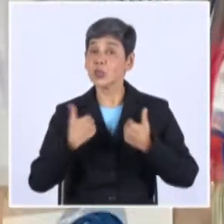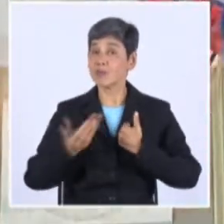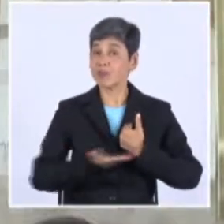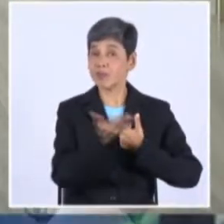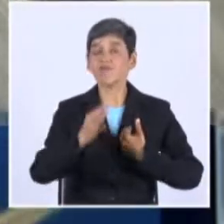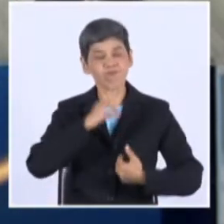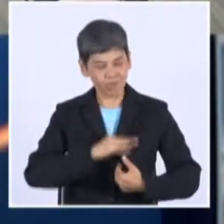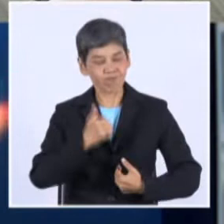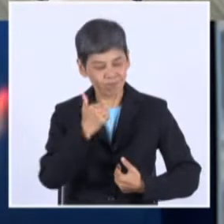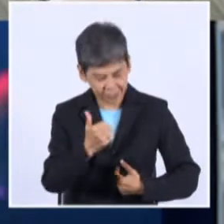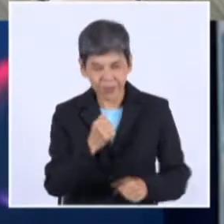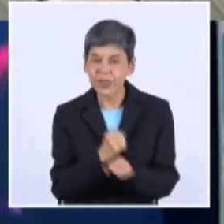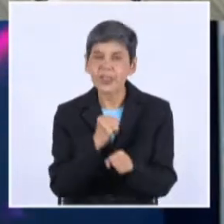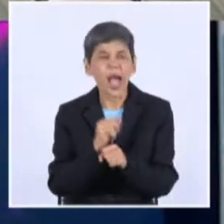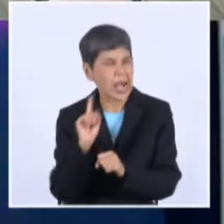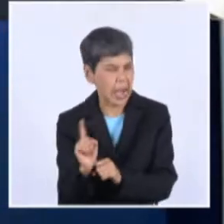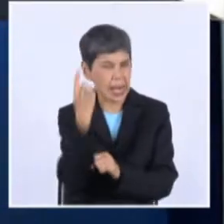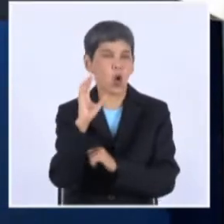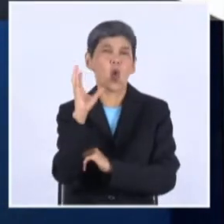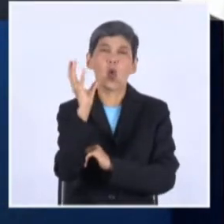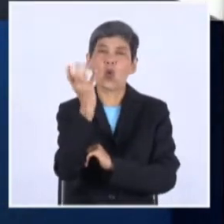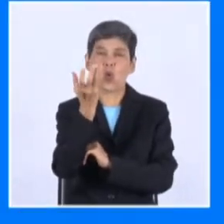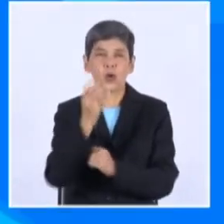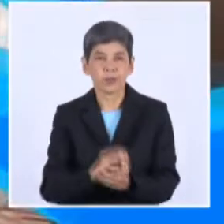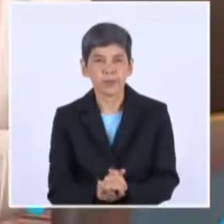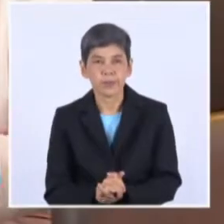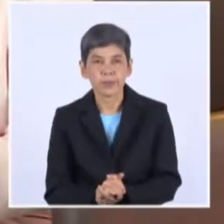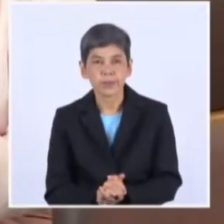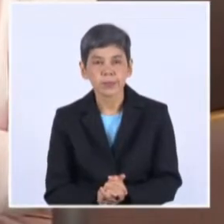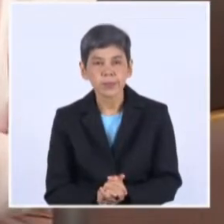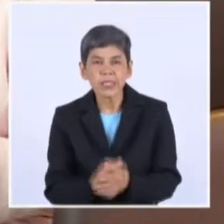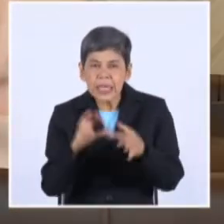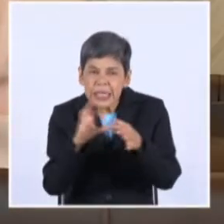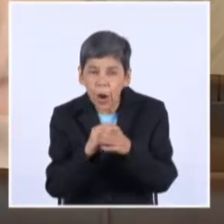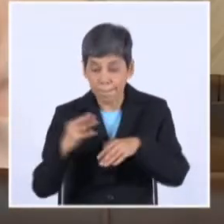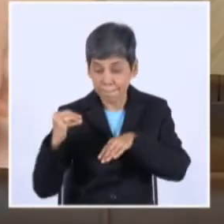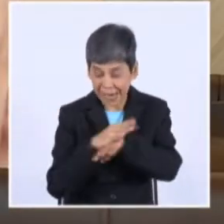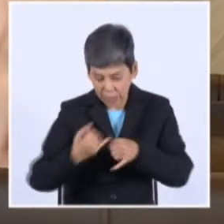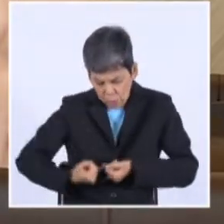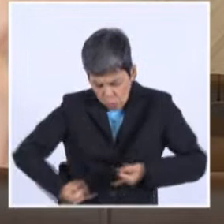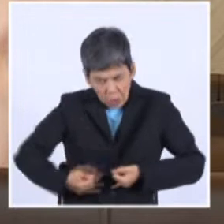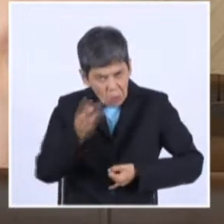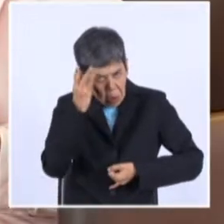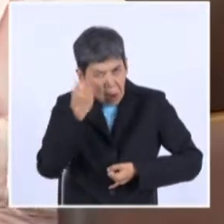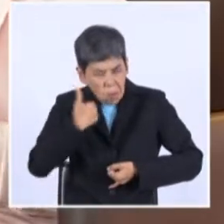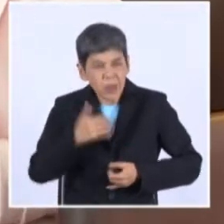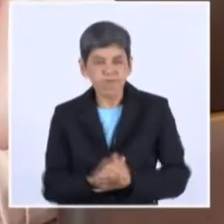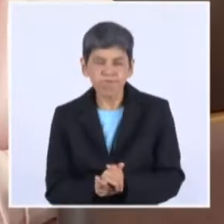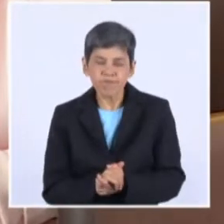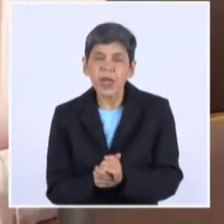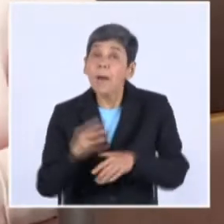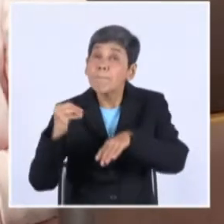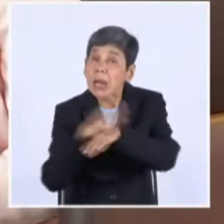ยดีขึ้นและเป็นครั้งแรกของโลกอีกด้วย พอพูดถึงเรื่องมะเร็งท่อน้ำดีชักกลัวแล้วค่ะ ครับ โร